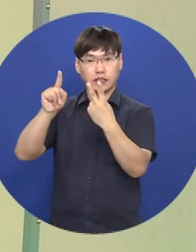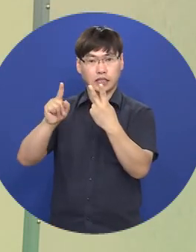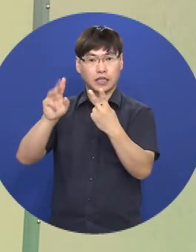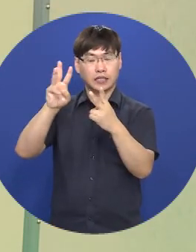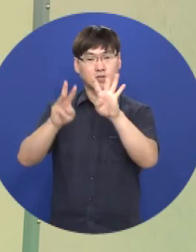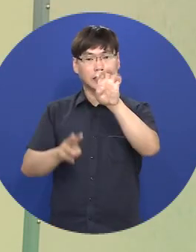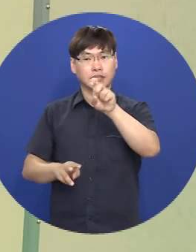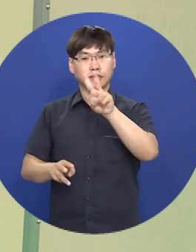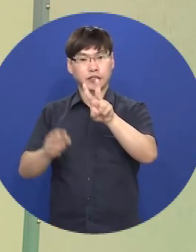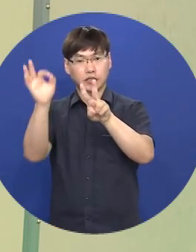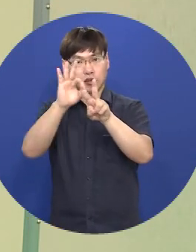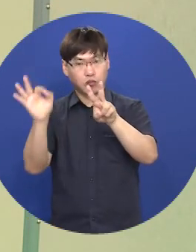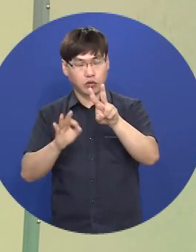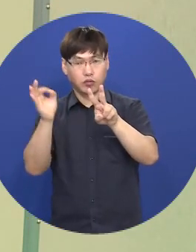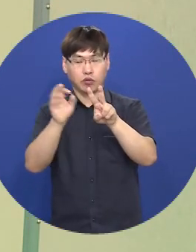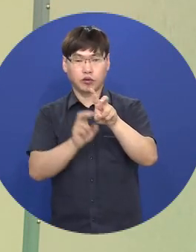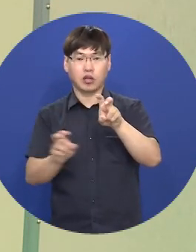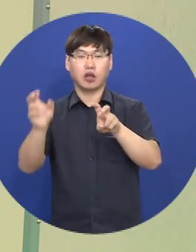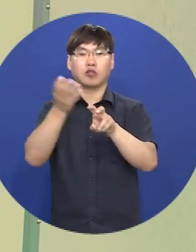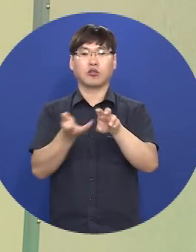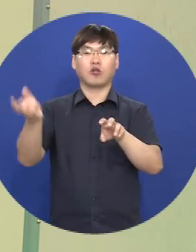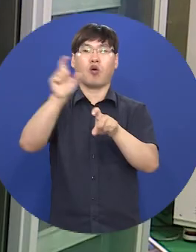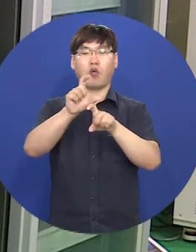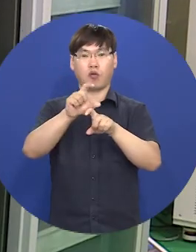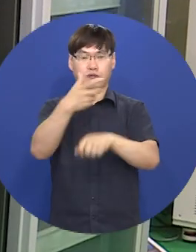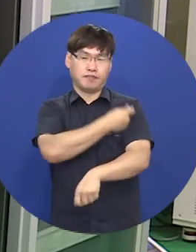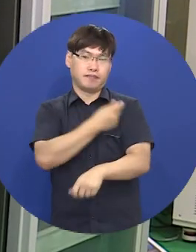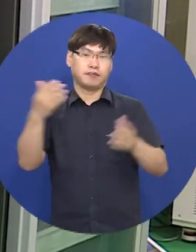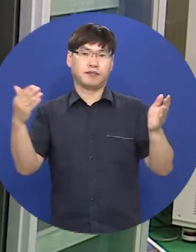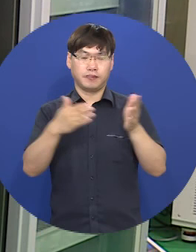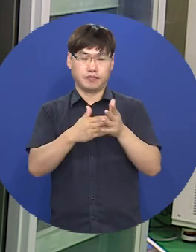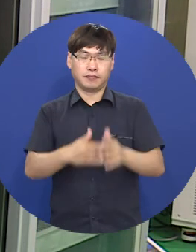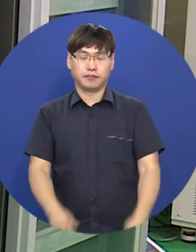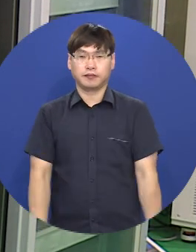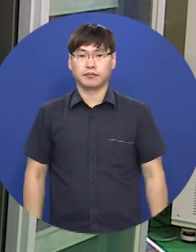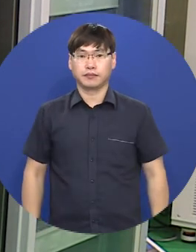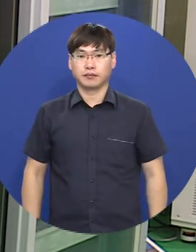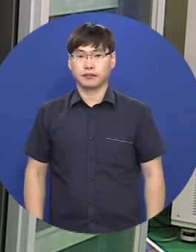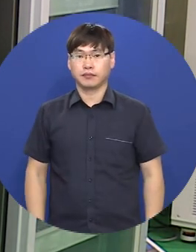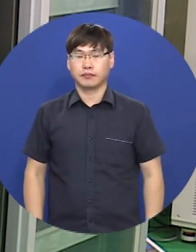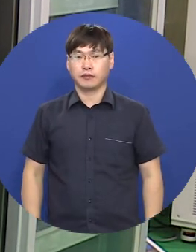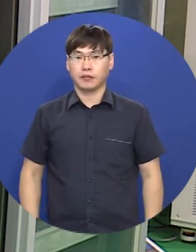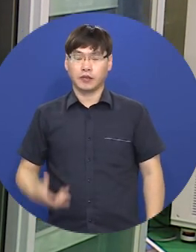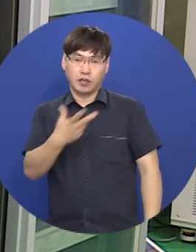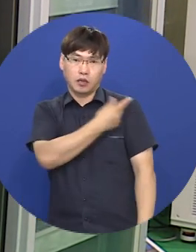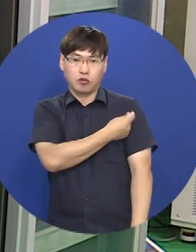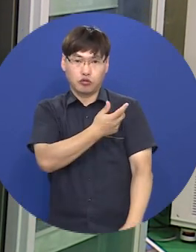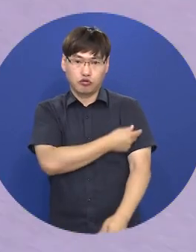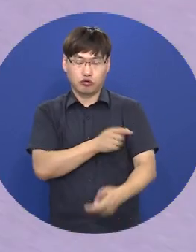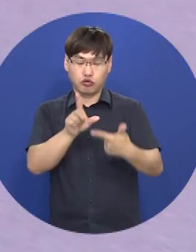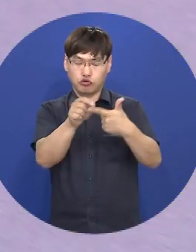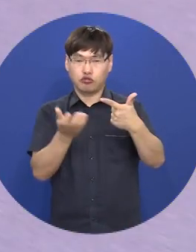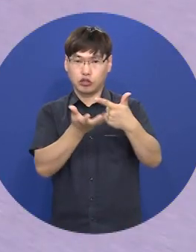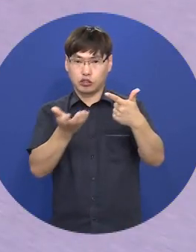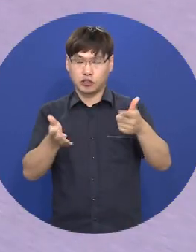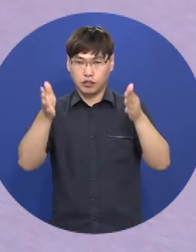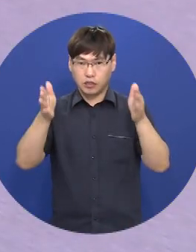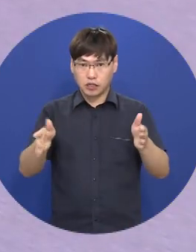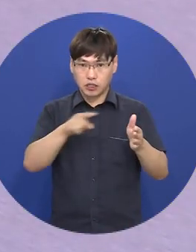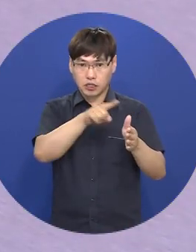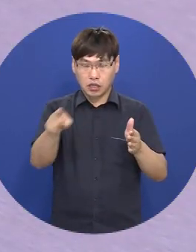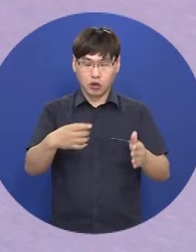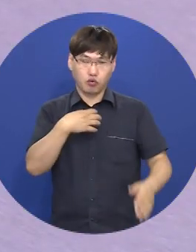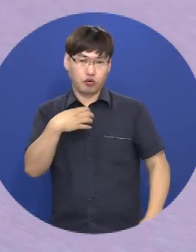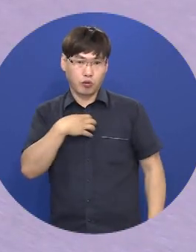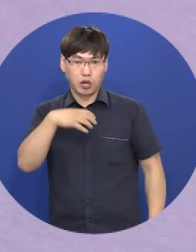2차 32.7%보다 높은 수치를 나타냈습니다. 군은 예방접종이 시작된 상반기에 코로나19